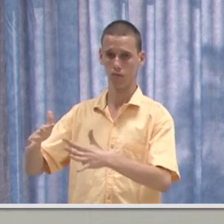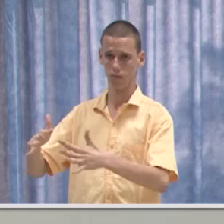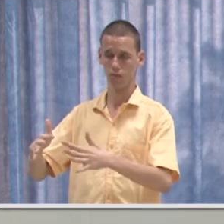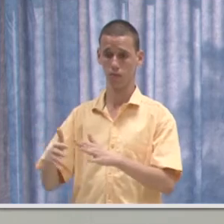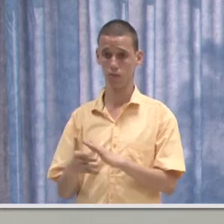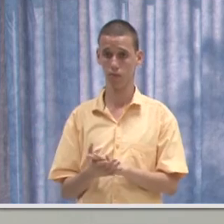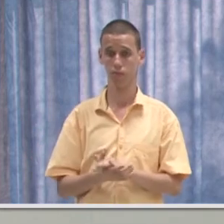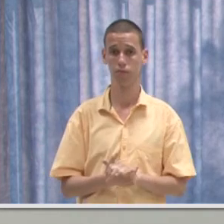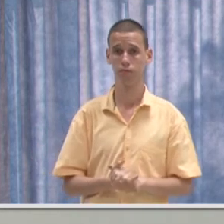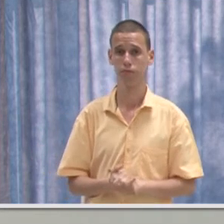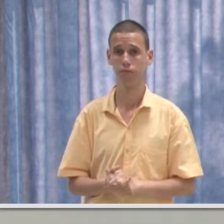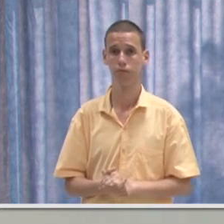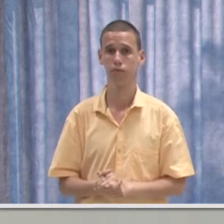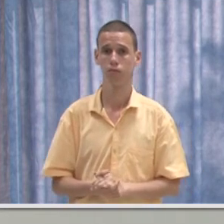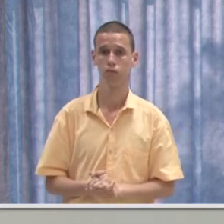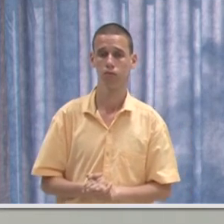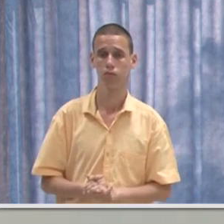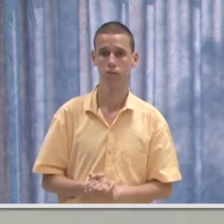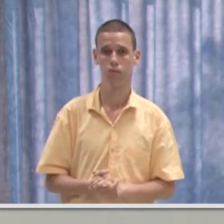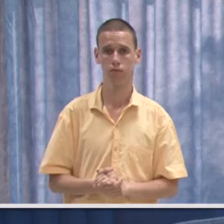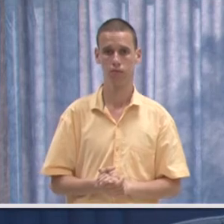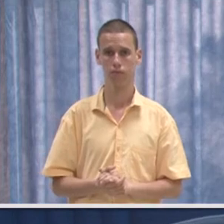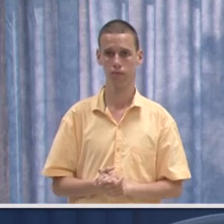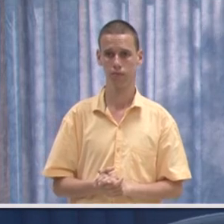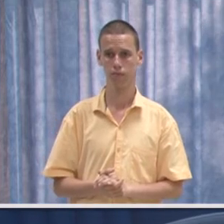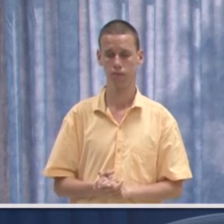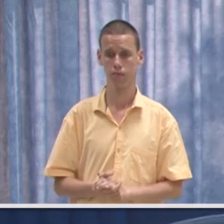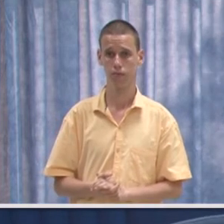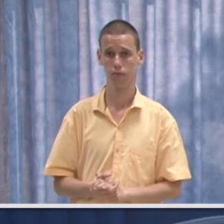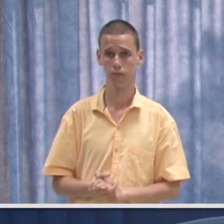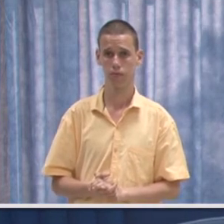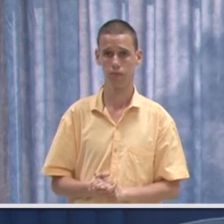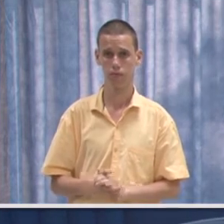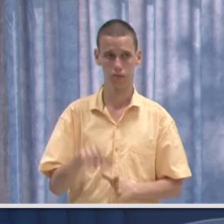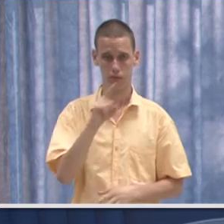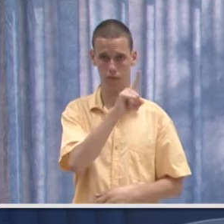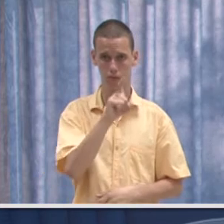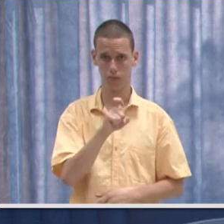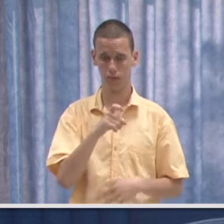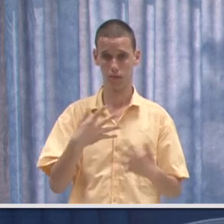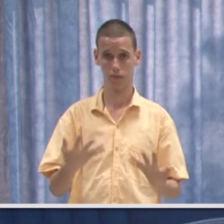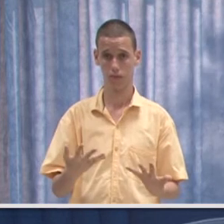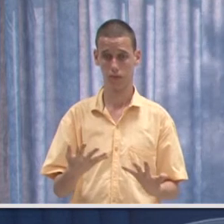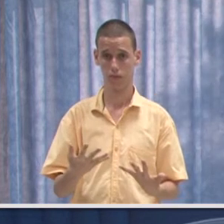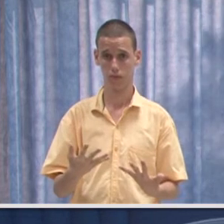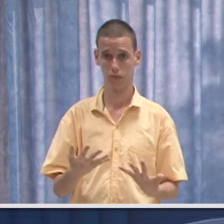merci beaucoup. Docteur Zéléon, même si je suis matin, ça me croit ou à pas contre adresser. Et